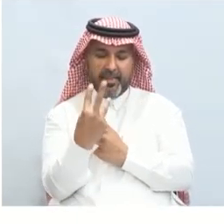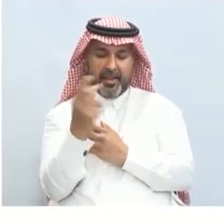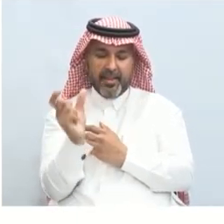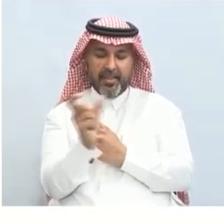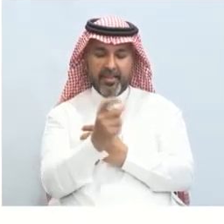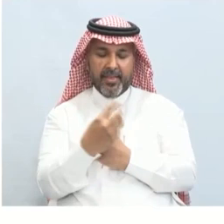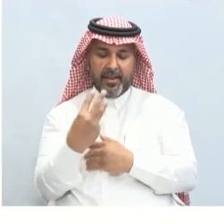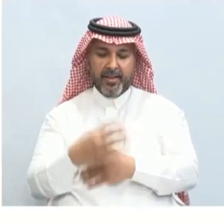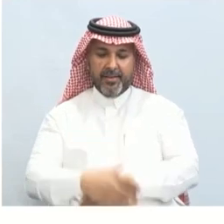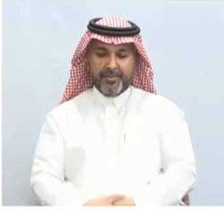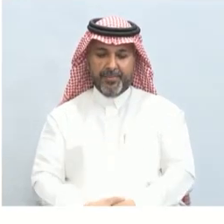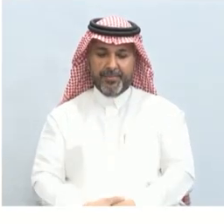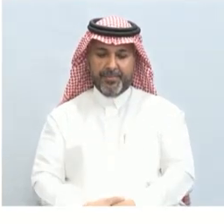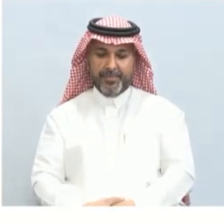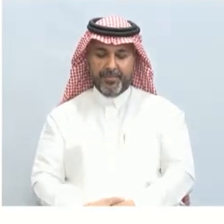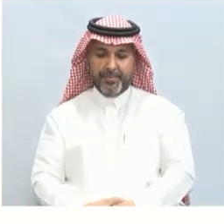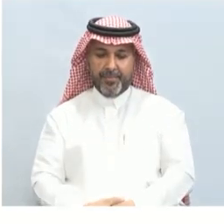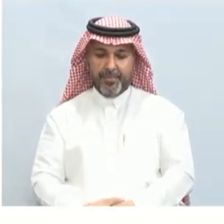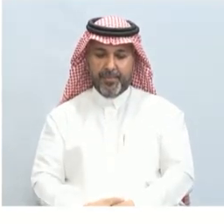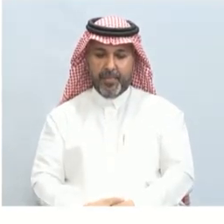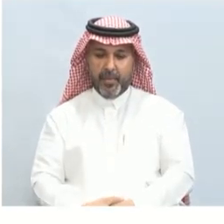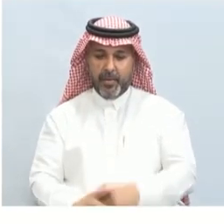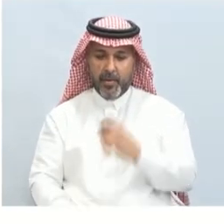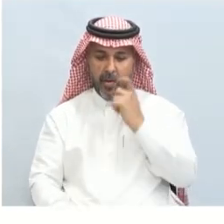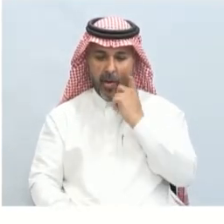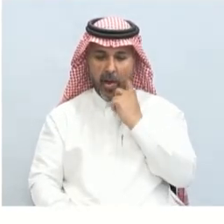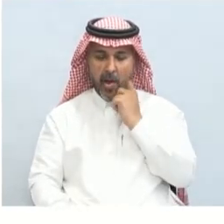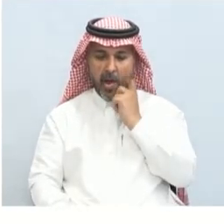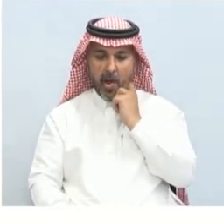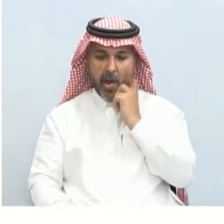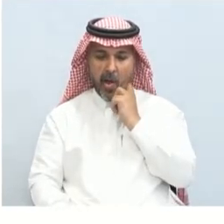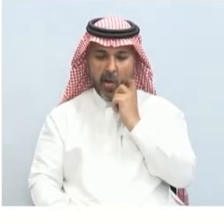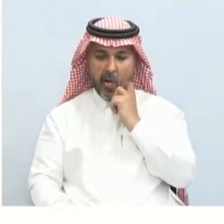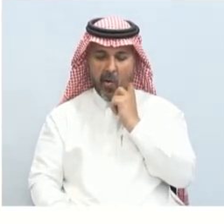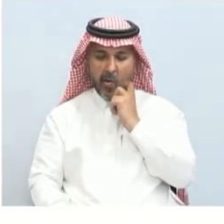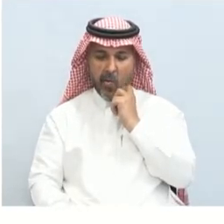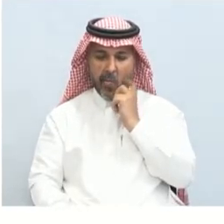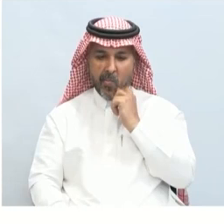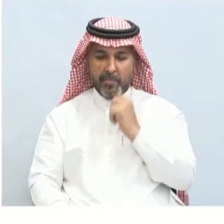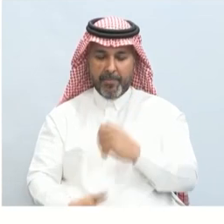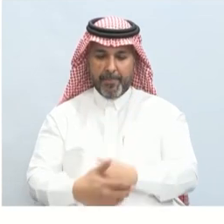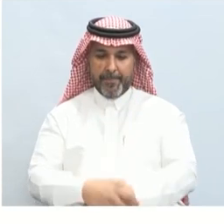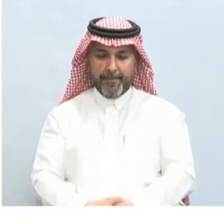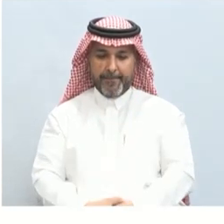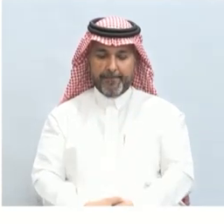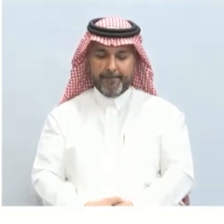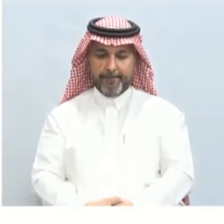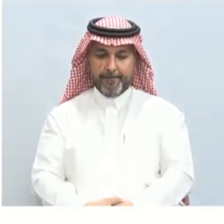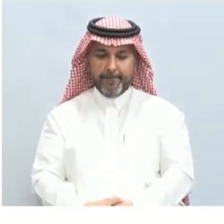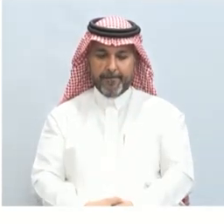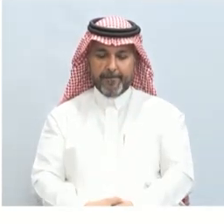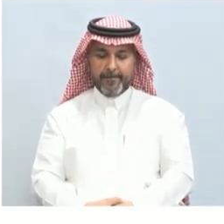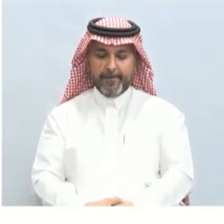نقطه مرجعيه تعتبر نقطه مرجعيه وبالتالي راح نقول ان اذا كان عندي اكبرهم